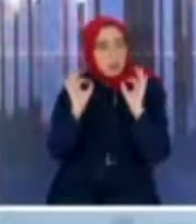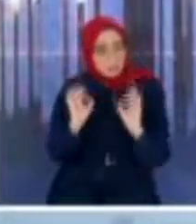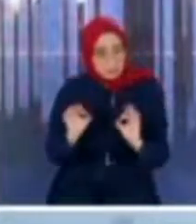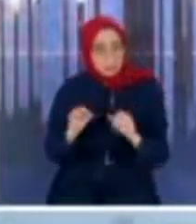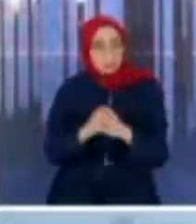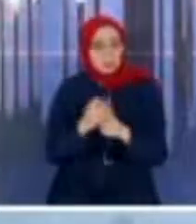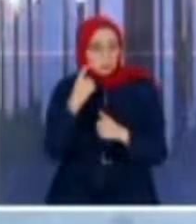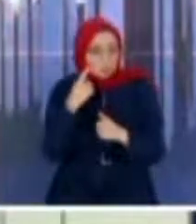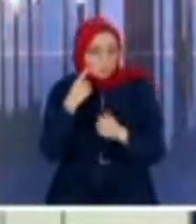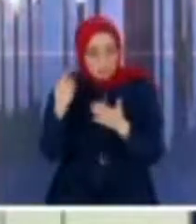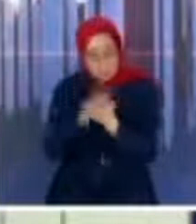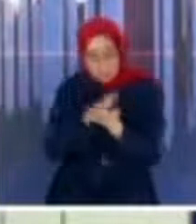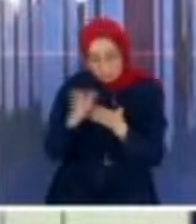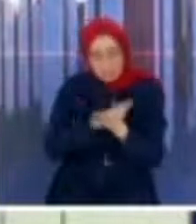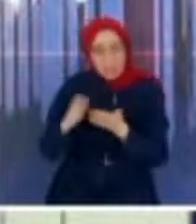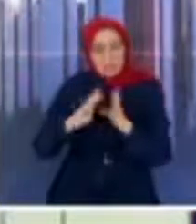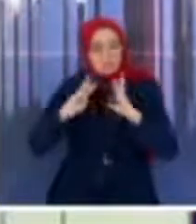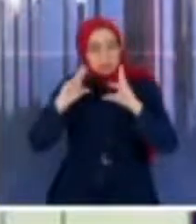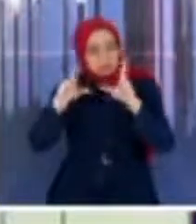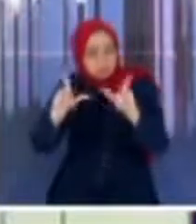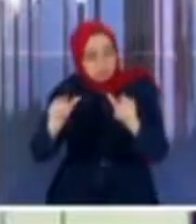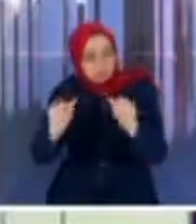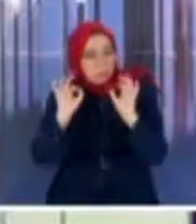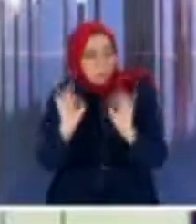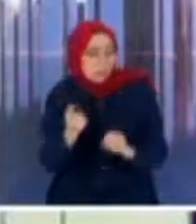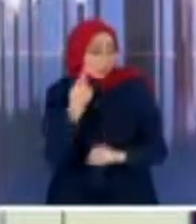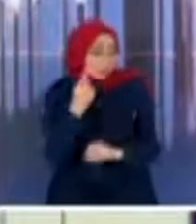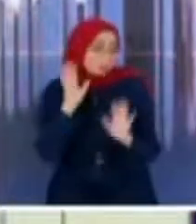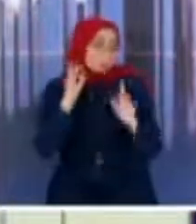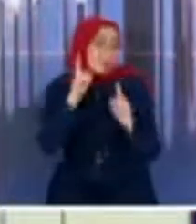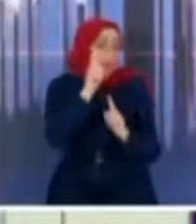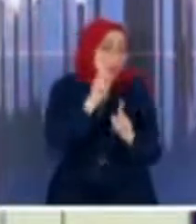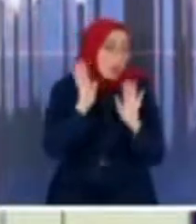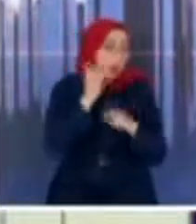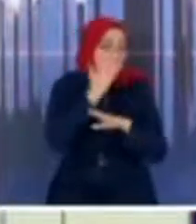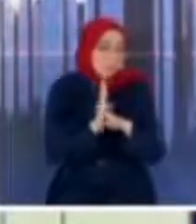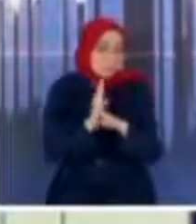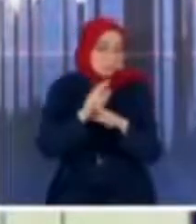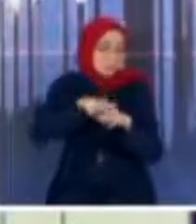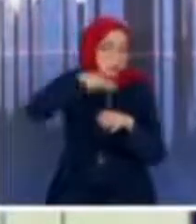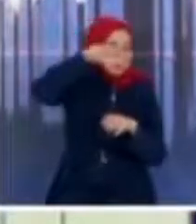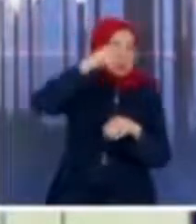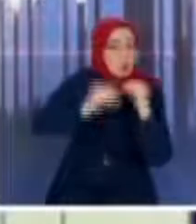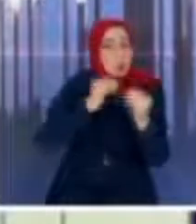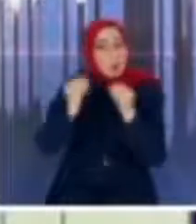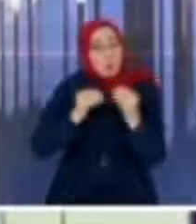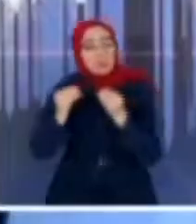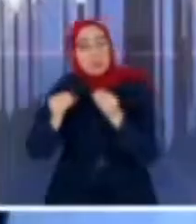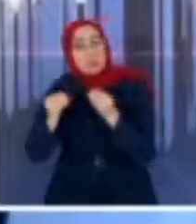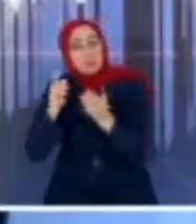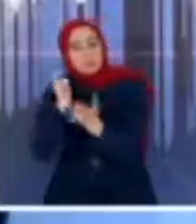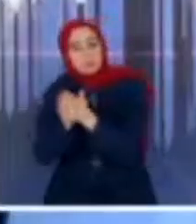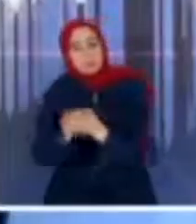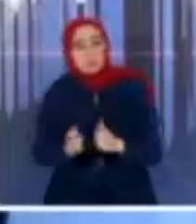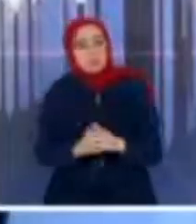يستحق اونتريتيان ما يستحقش، فهمت، نحدوا نحن التكلفه النهائيه للمشروع. باهي ان شاء الله يكون جاوبك. نعرف